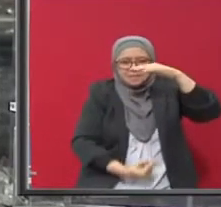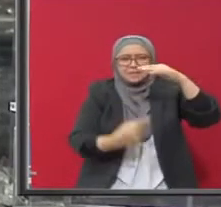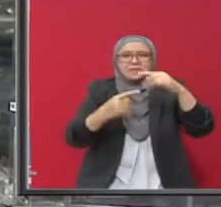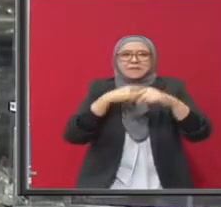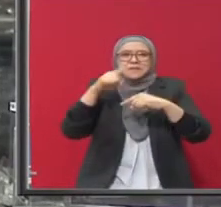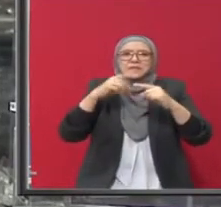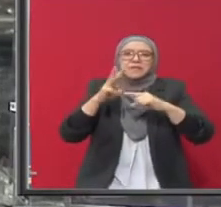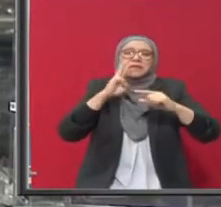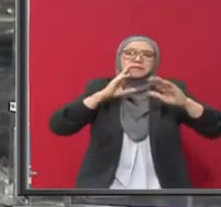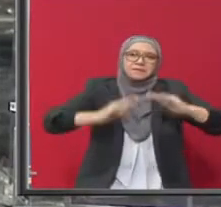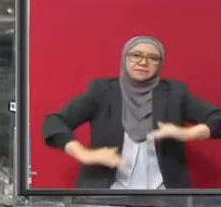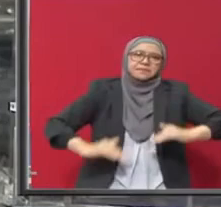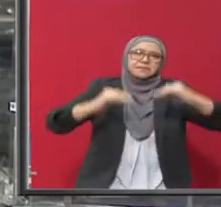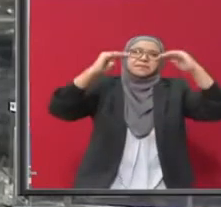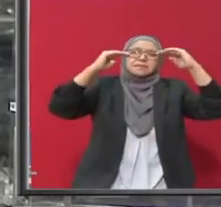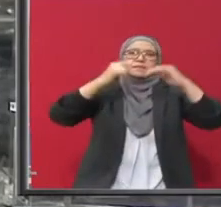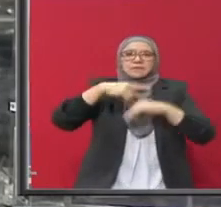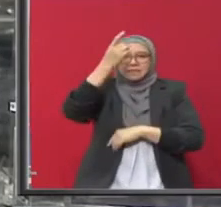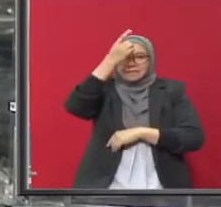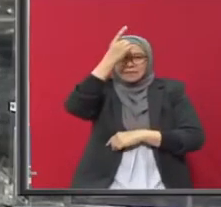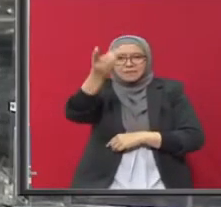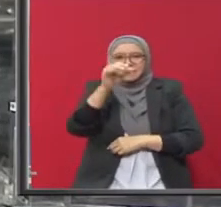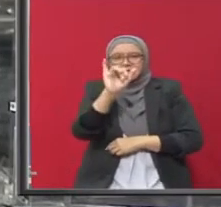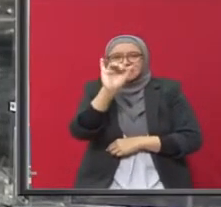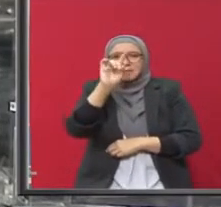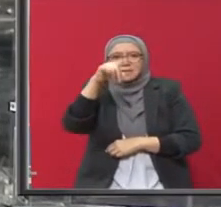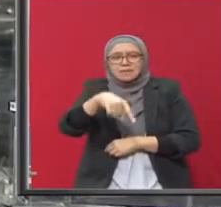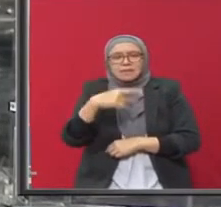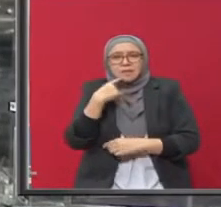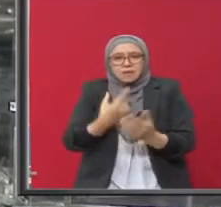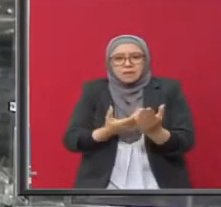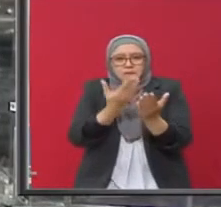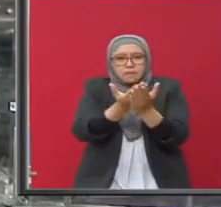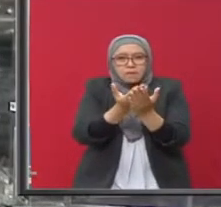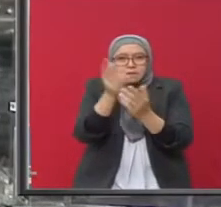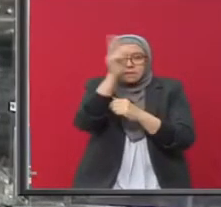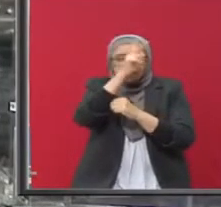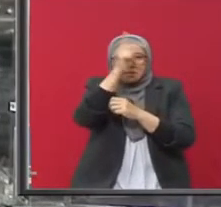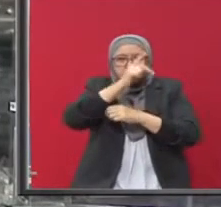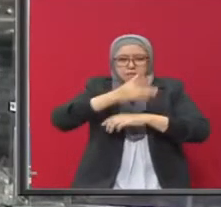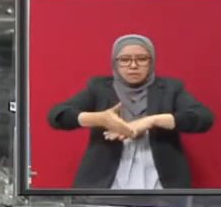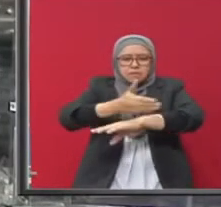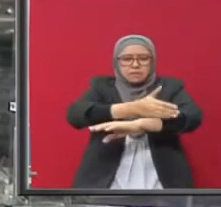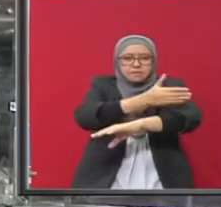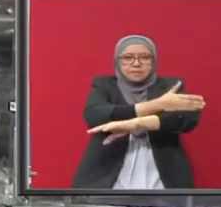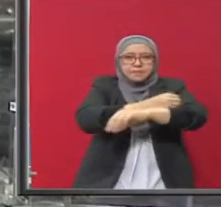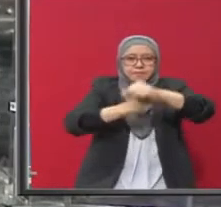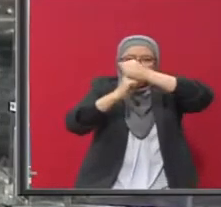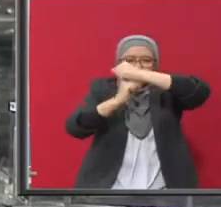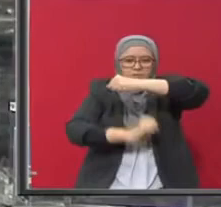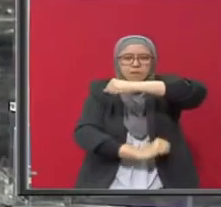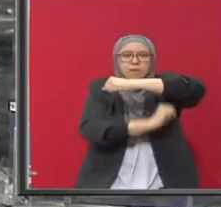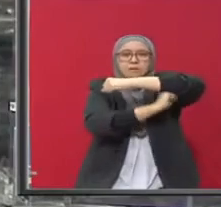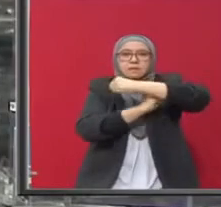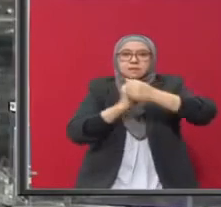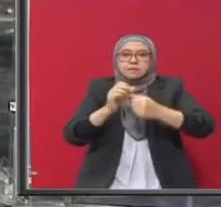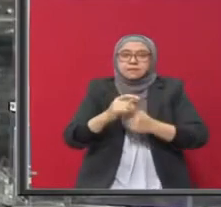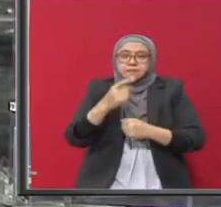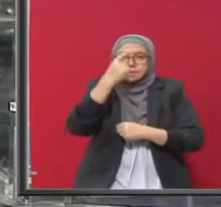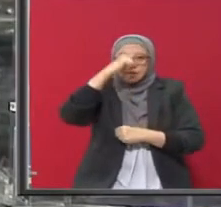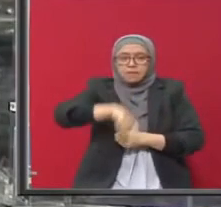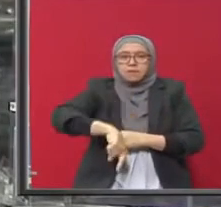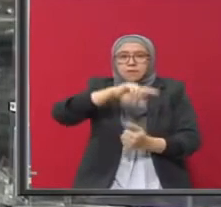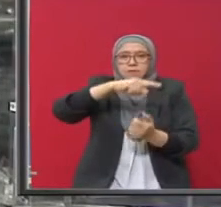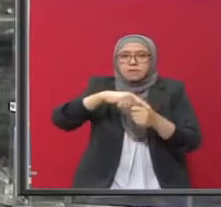datangnya banjir. Datuk Yang Dipertua, saya juga mencadangkan agar kerajaan membaik pulih segera infrastruktur di kawasan Felda seperti